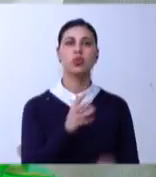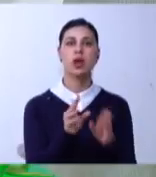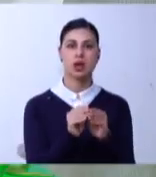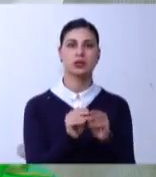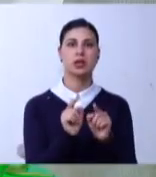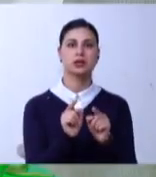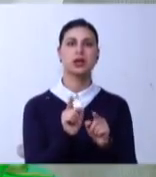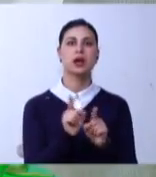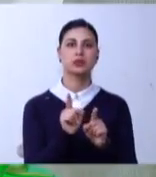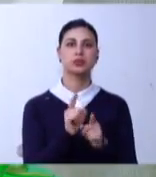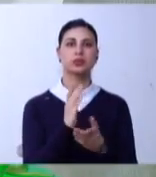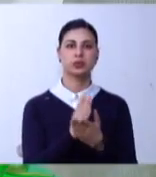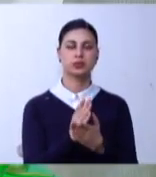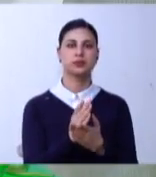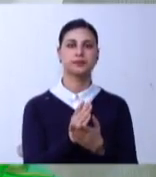რომელიც არის აგრეთვე